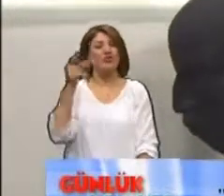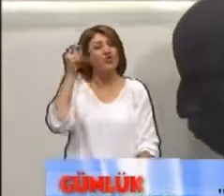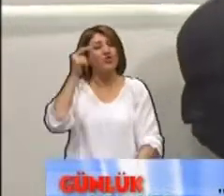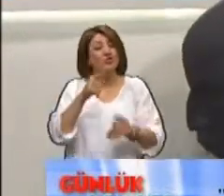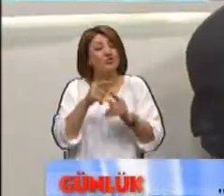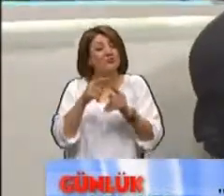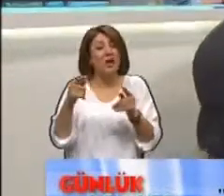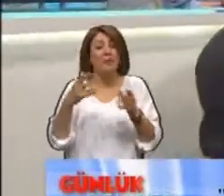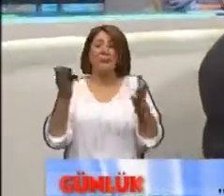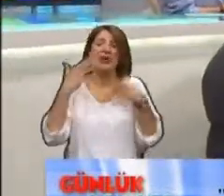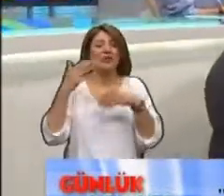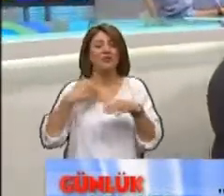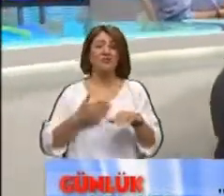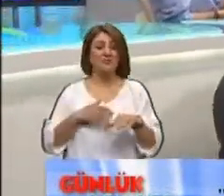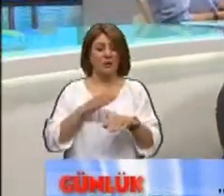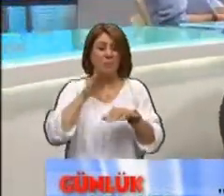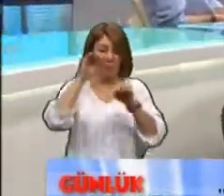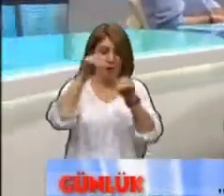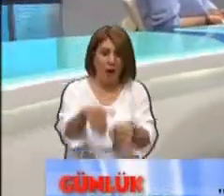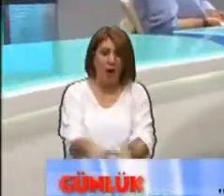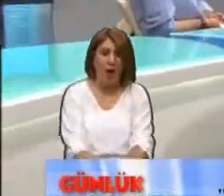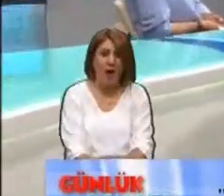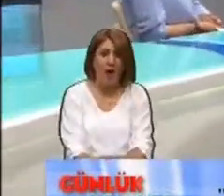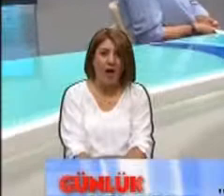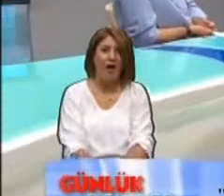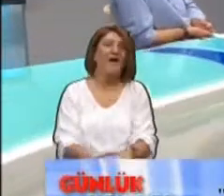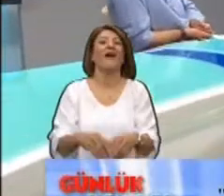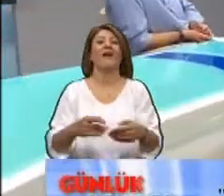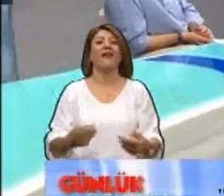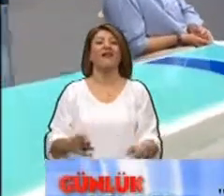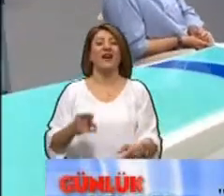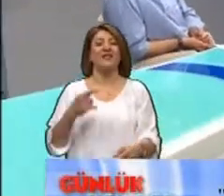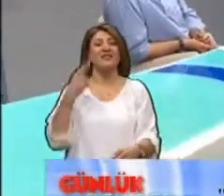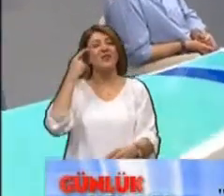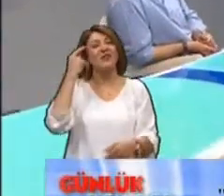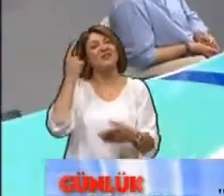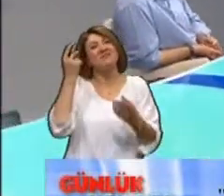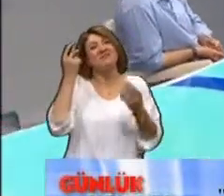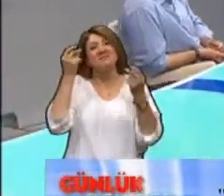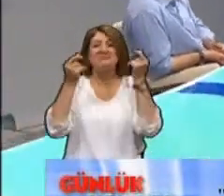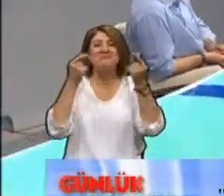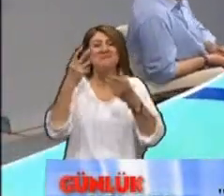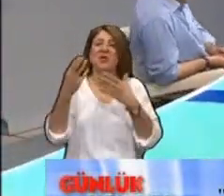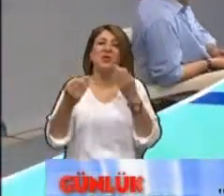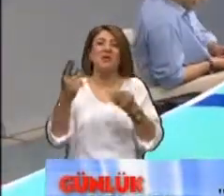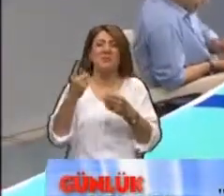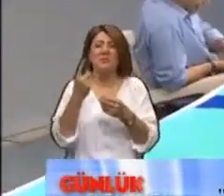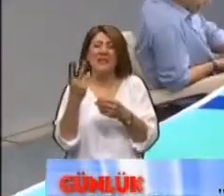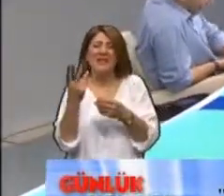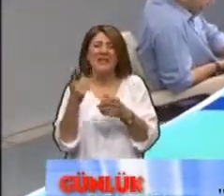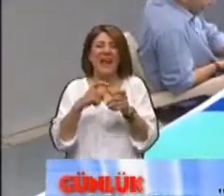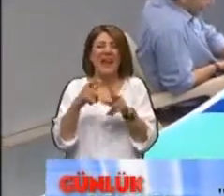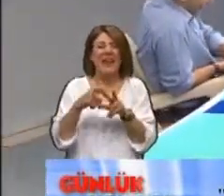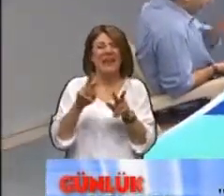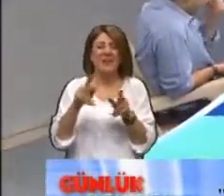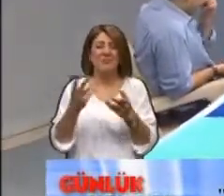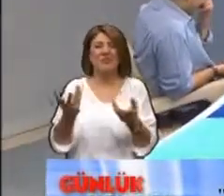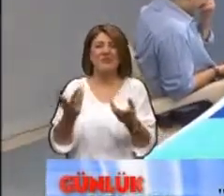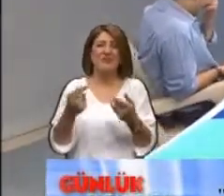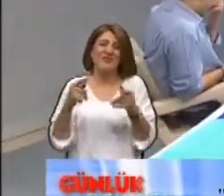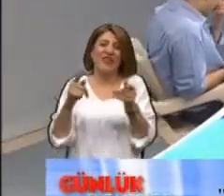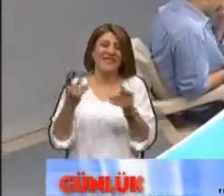Yani mesela balkona çıkayım diye kapıyı yer açtığında aşağı düşüyor. Bir de daha dalgınlık şey değil mi? Yani hani birkaç saniyelik bir olay.